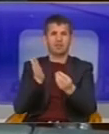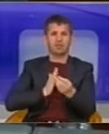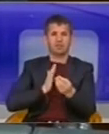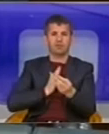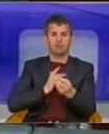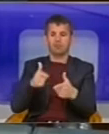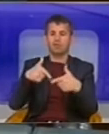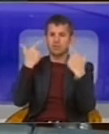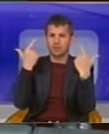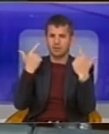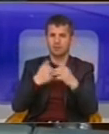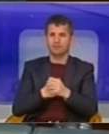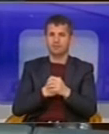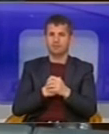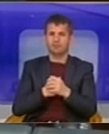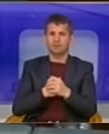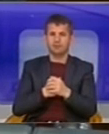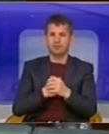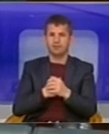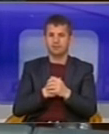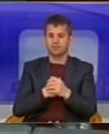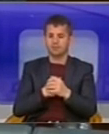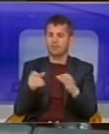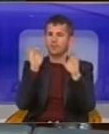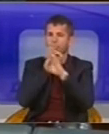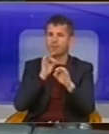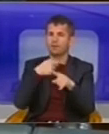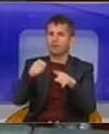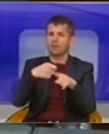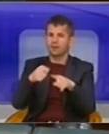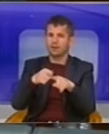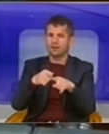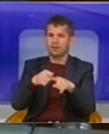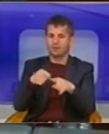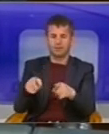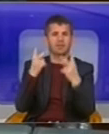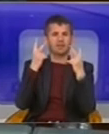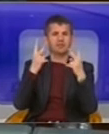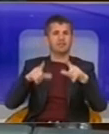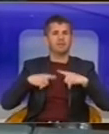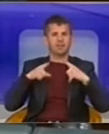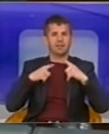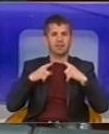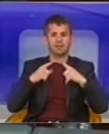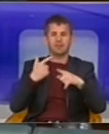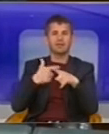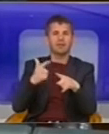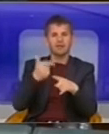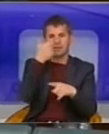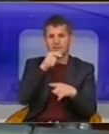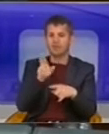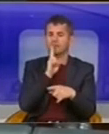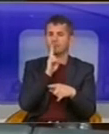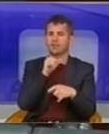mesazhi është i qartë. Pra, nuk do të ketë përmirësime në këtë fushë të rëndësishme të jetës, për shkak të mungesës e